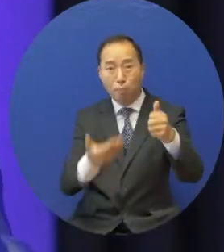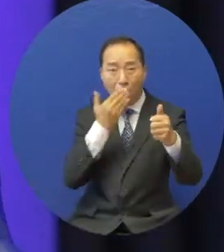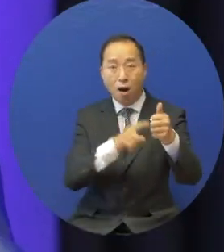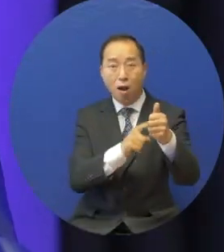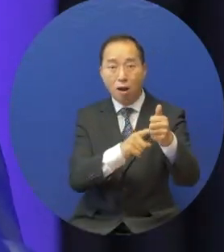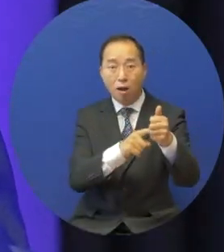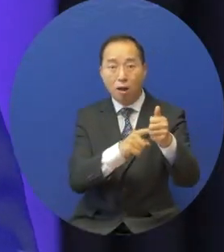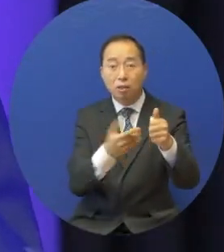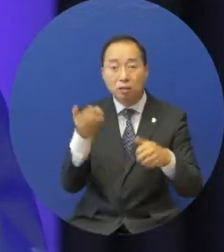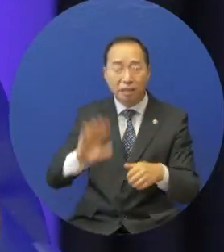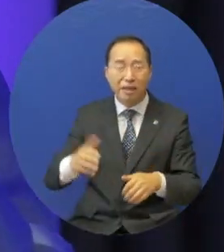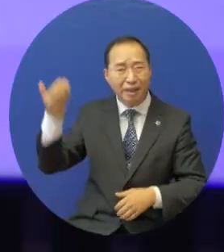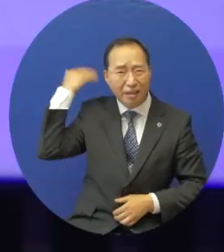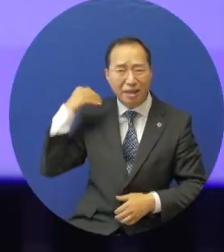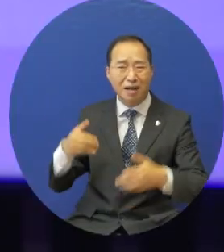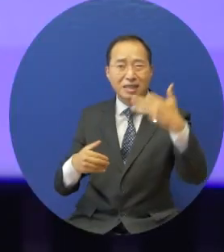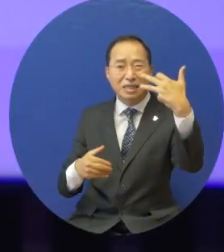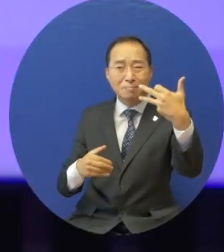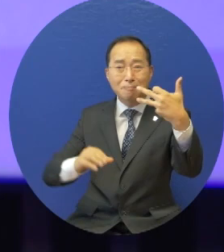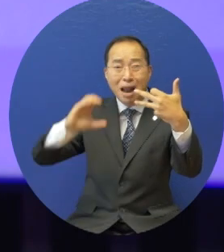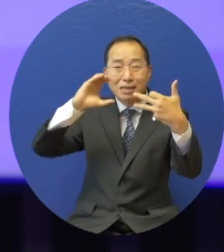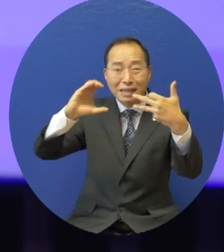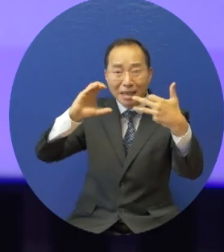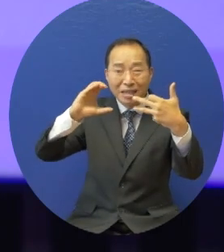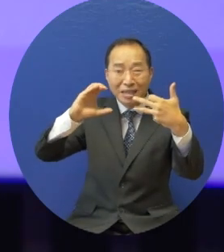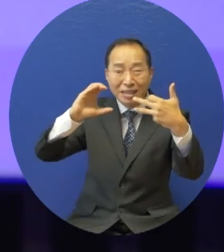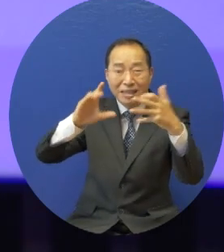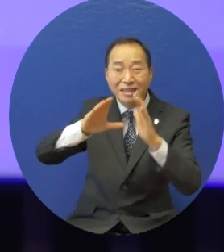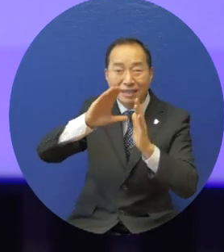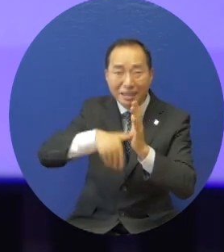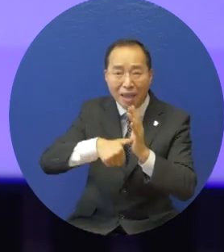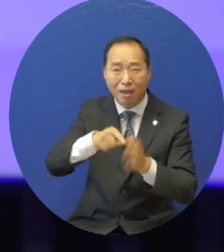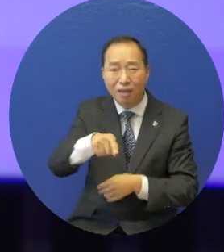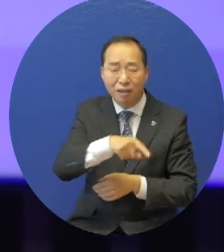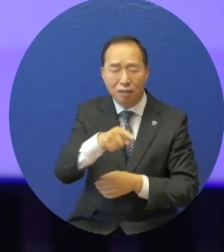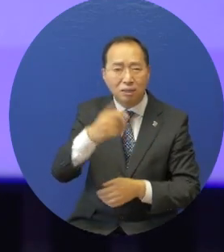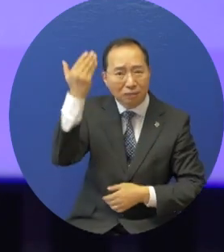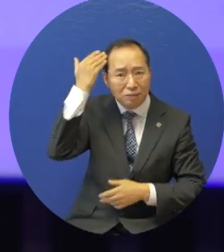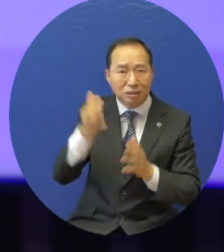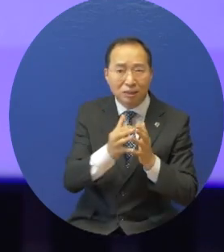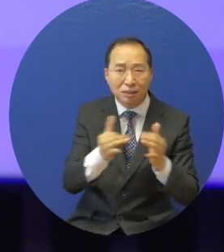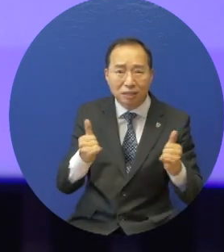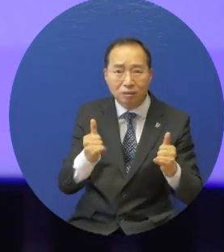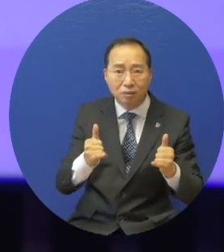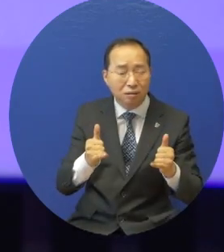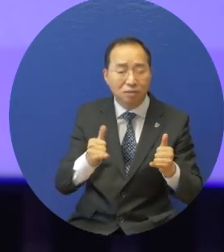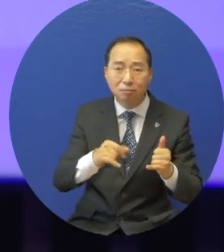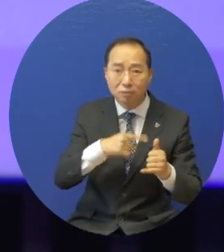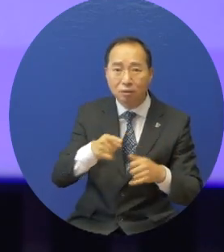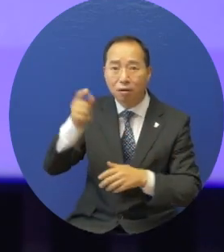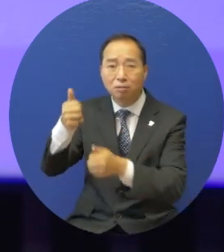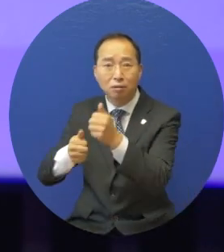해도 나는 지쳐지지 않아. 그러나 18세기라고 하는 이 사회적 현상이 이런 지식인들로 하여금